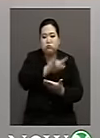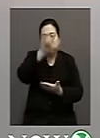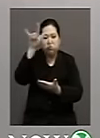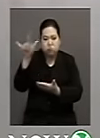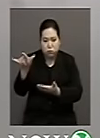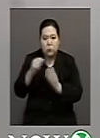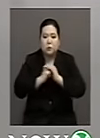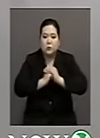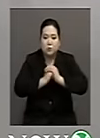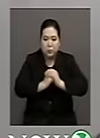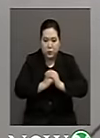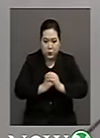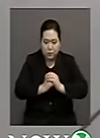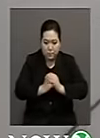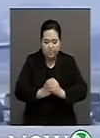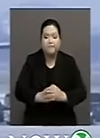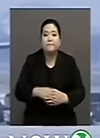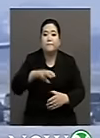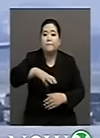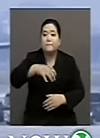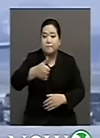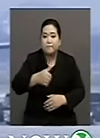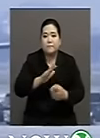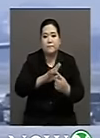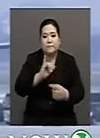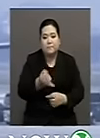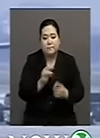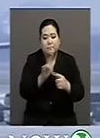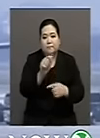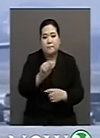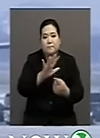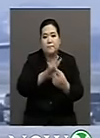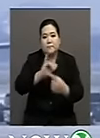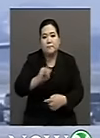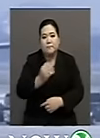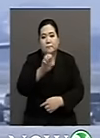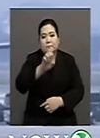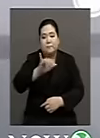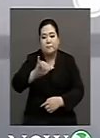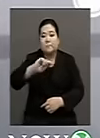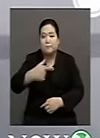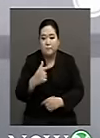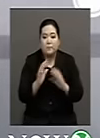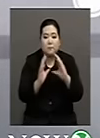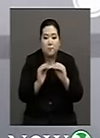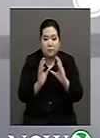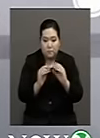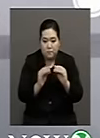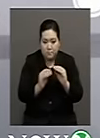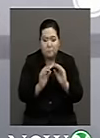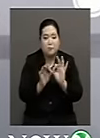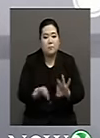ทานครหางโจมณฑลเจ้อเจียงที่ประเทศจีนค่ะก็จะเข้าร่วมการประชุมทีนี้ภารกิจสำคัญของนายก